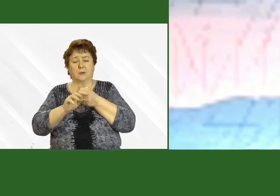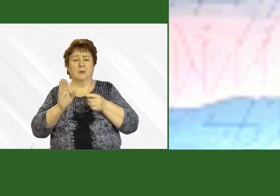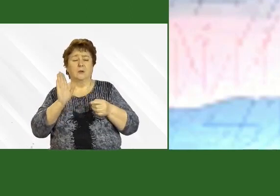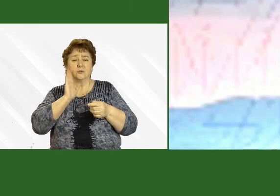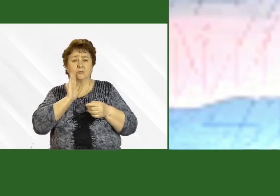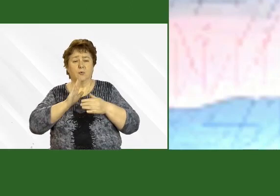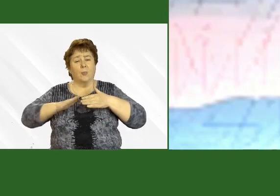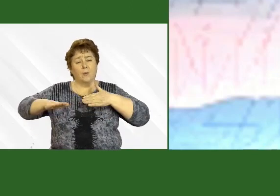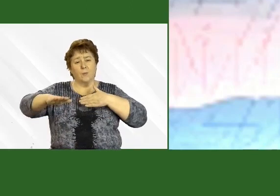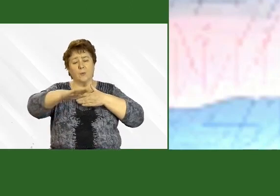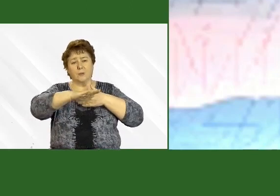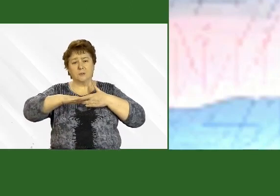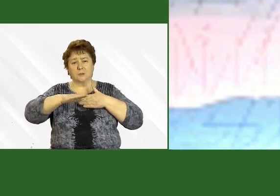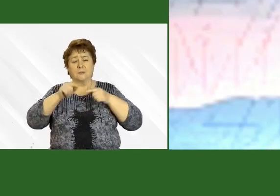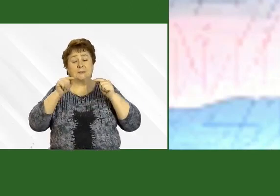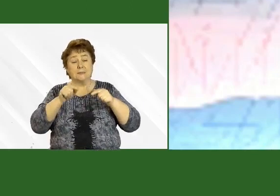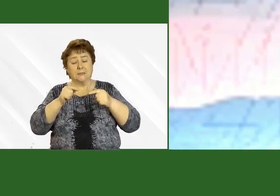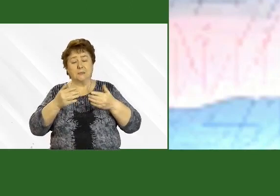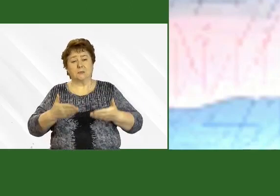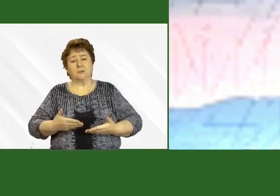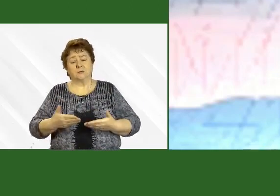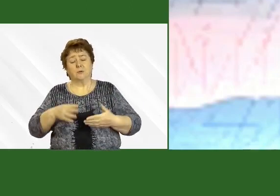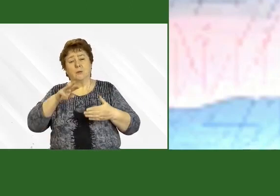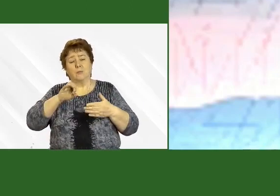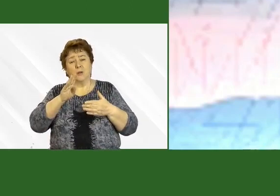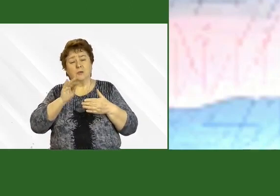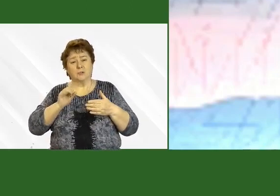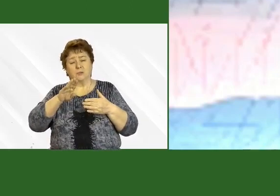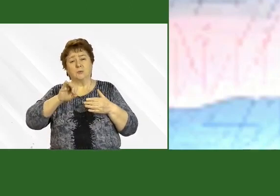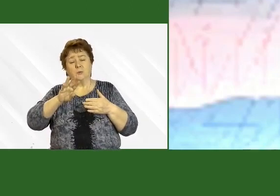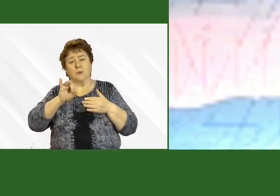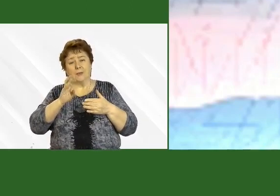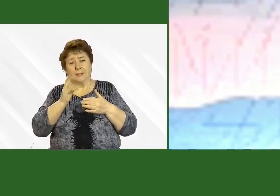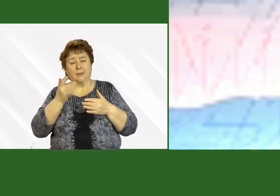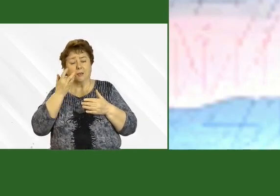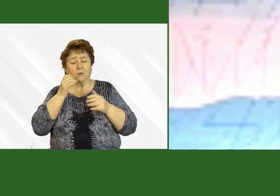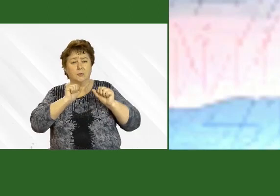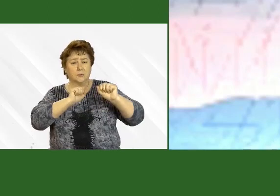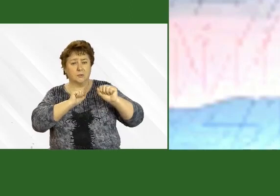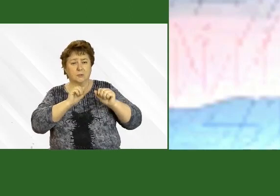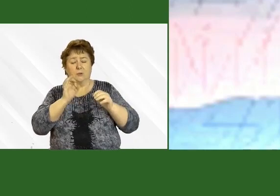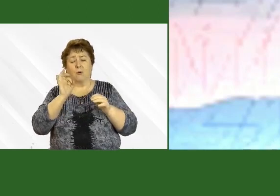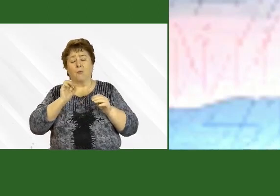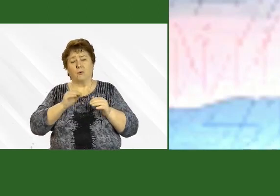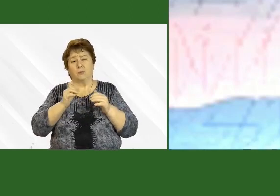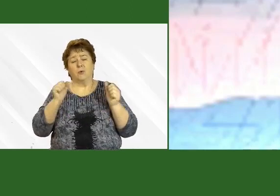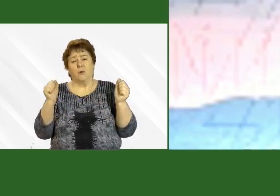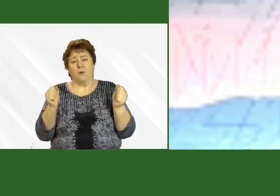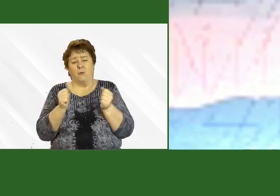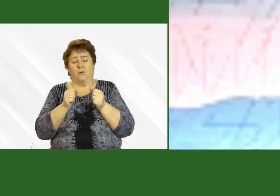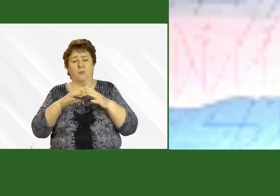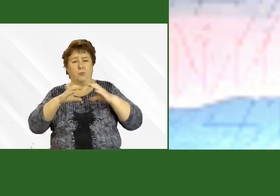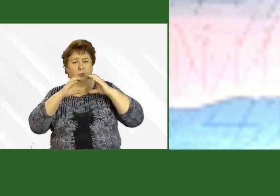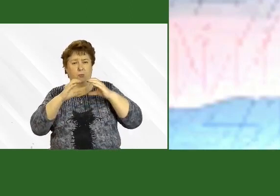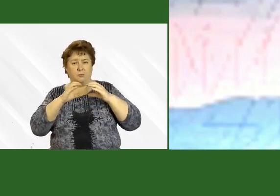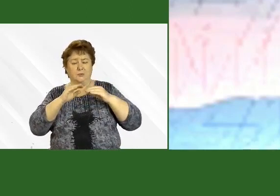пространством здесь обитают маржи и тюленей которые защищаются от холода толстым